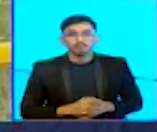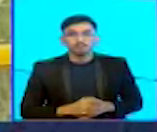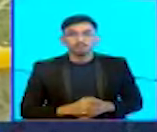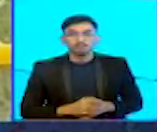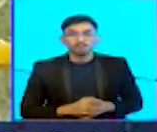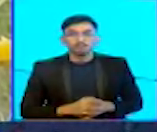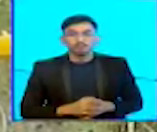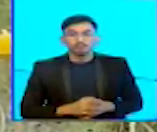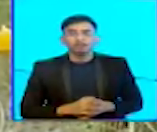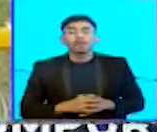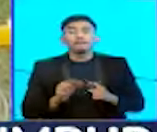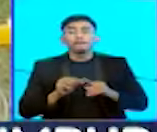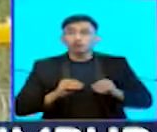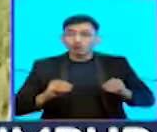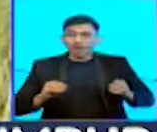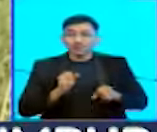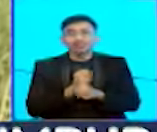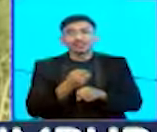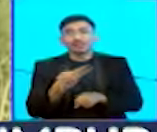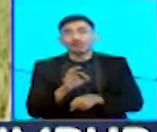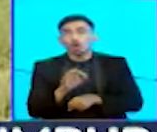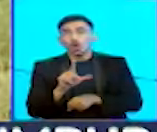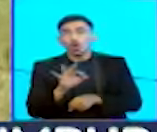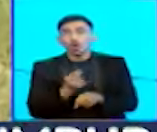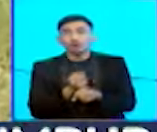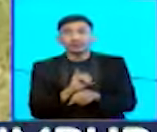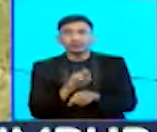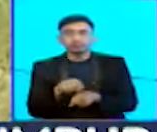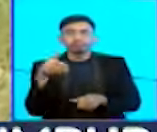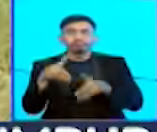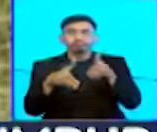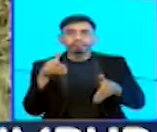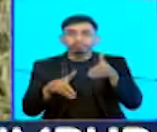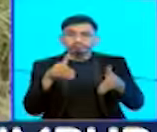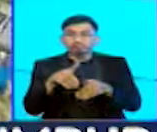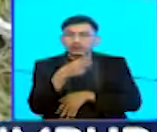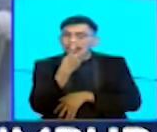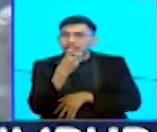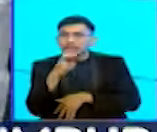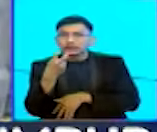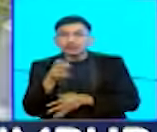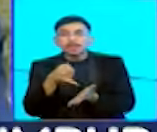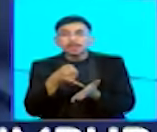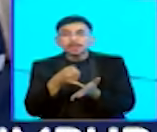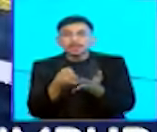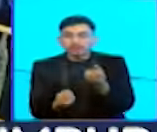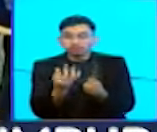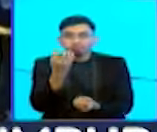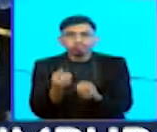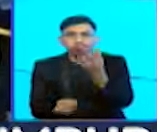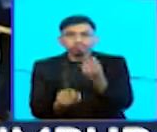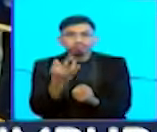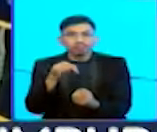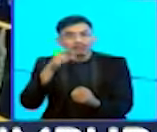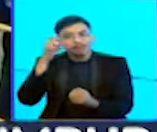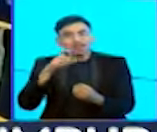Sejumlah petugas bidang geologi dari Kementerian Energi dan Sumber Daya Mineral datang untuk mendeteksi kandungan lumpur di Desa Cipanas, Duku Puntang, Kabupaten Cirebon,